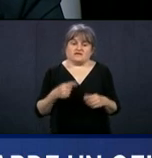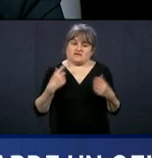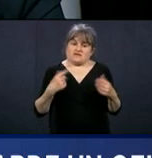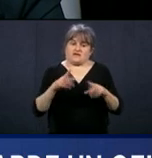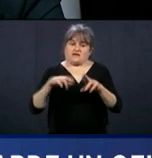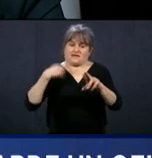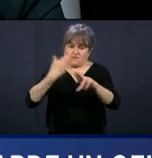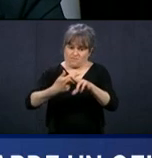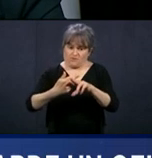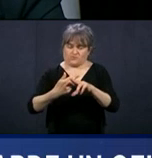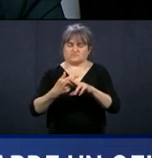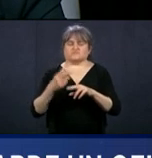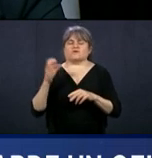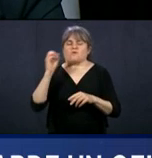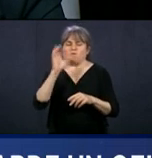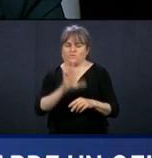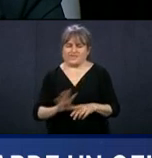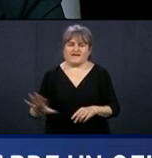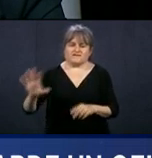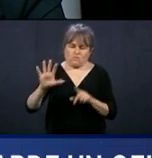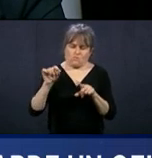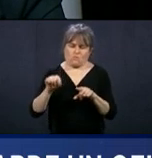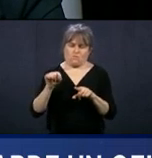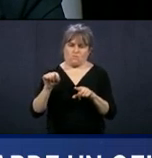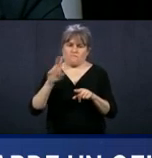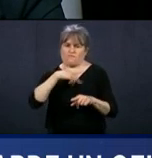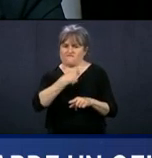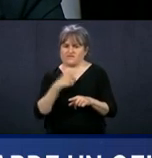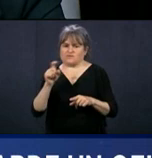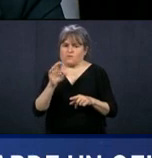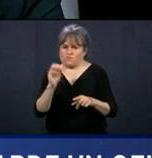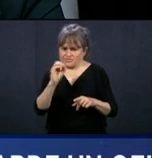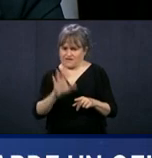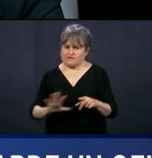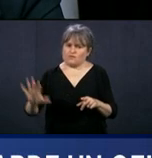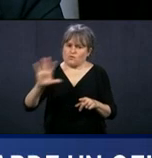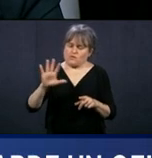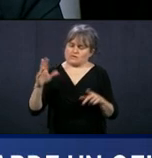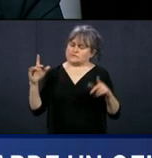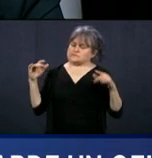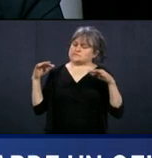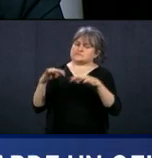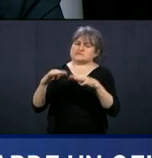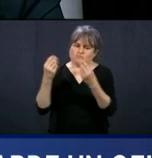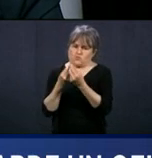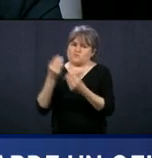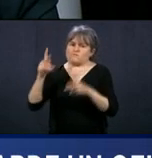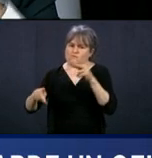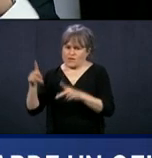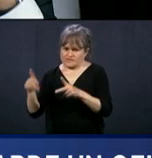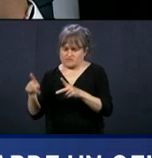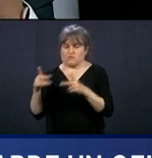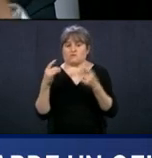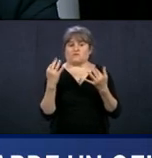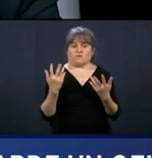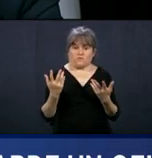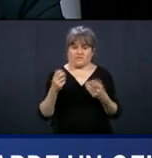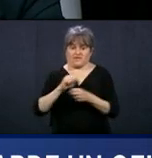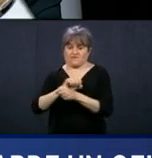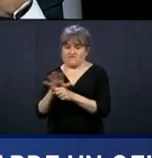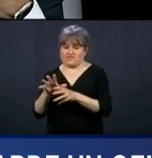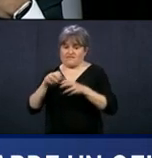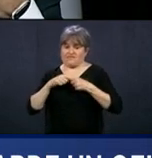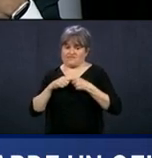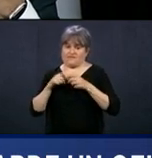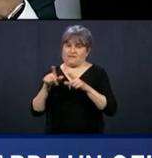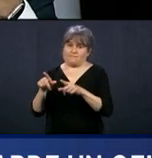grosse que la nôtre. Le nombre de cas, comme étant un indice, de mon avis, de déconfinement,